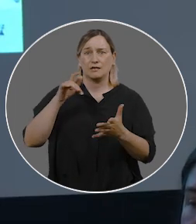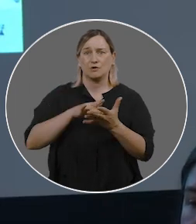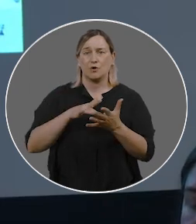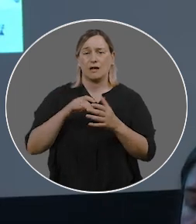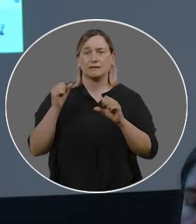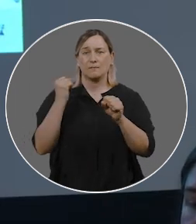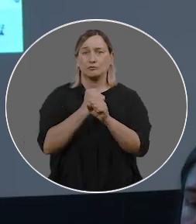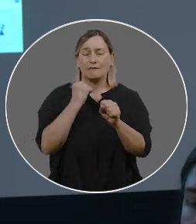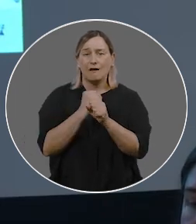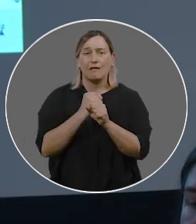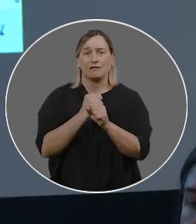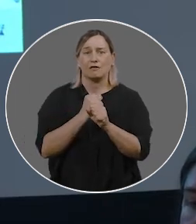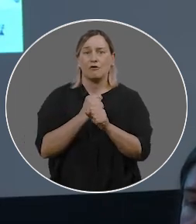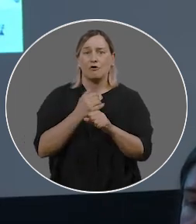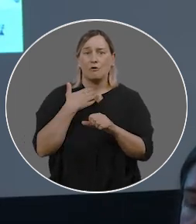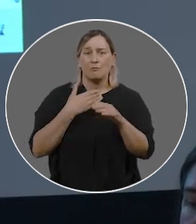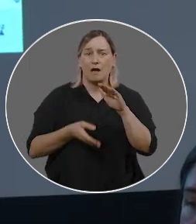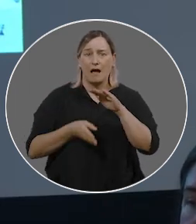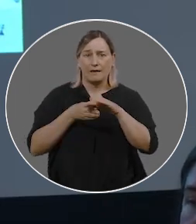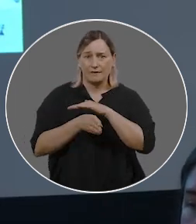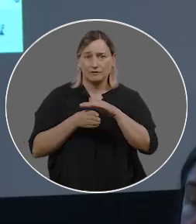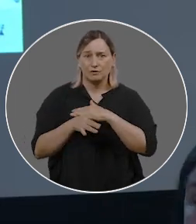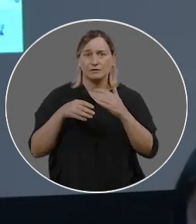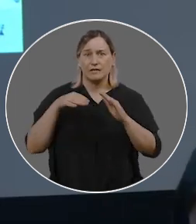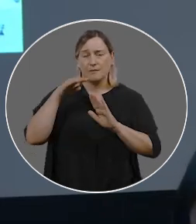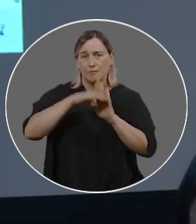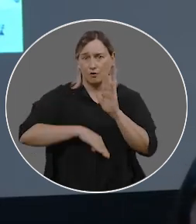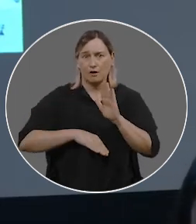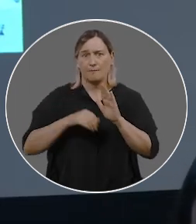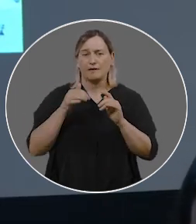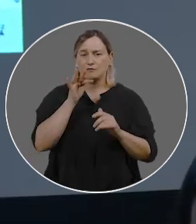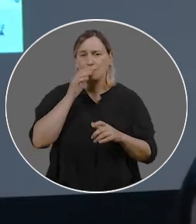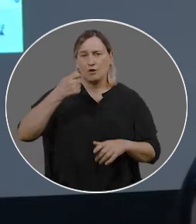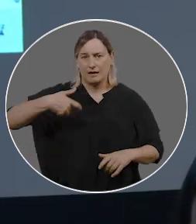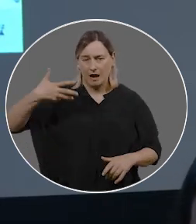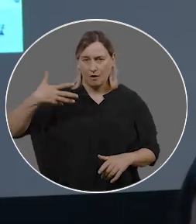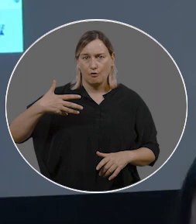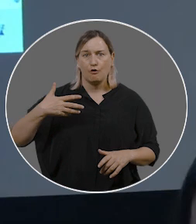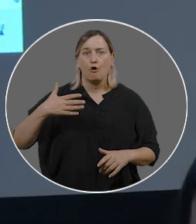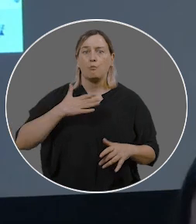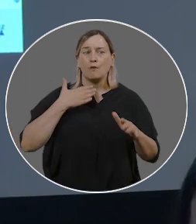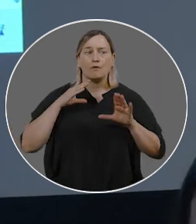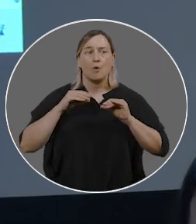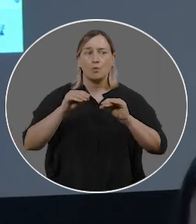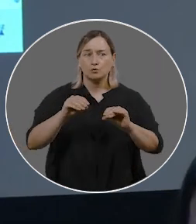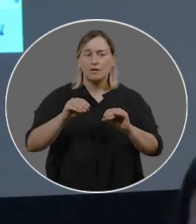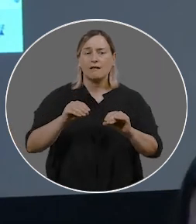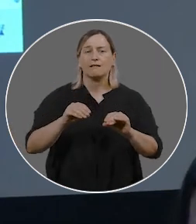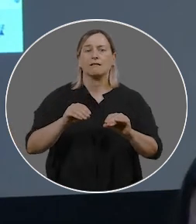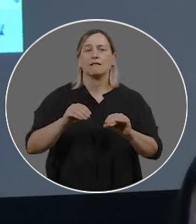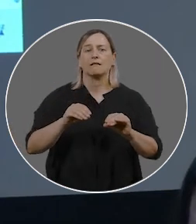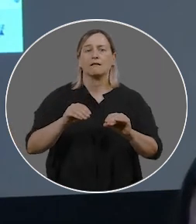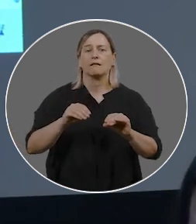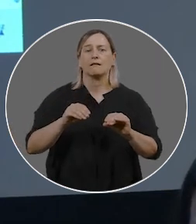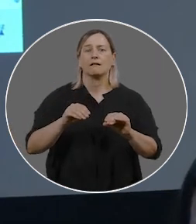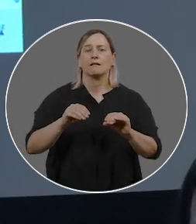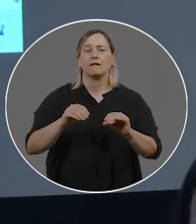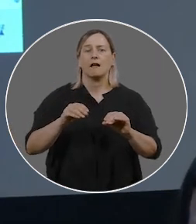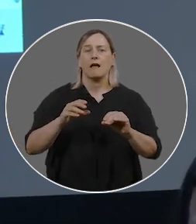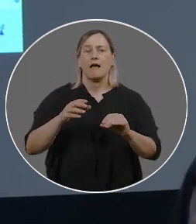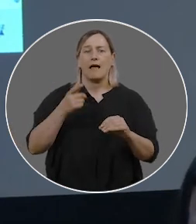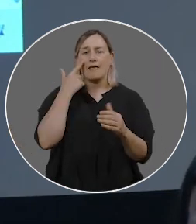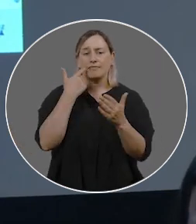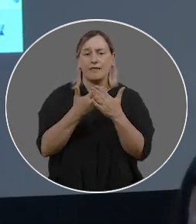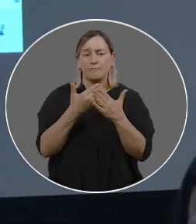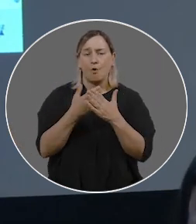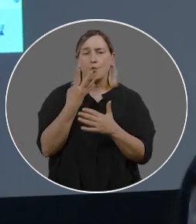uh-huh. podem tenir accés a aquest programa, que és bastant car. Val? Ah, d'acord. El uh-huh. podeu fer servir amb demo, 40